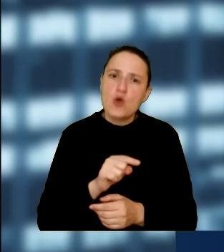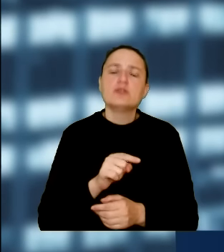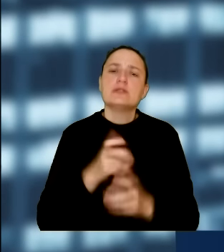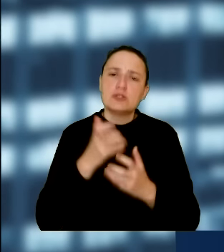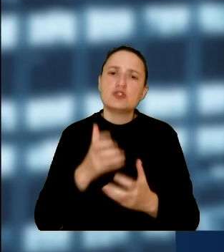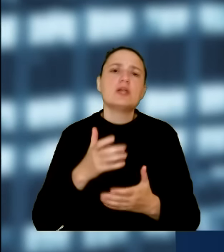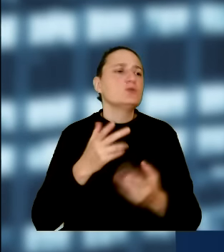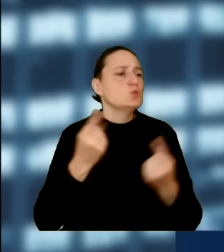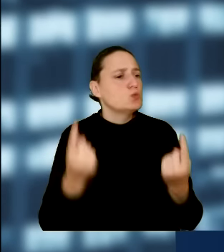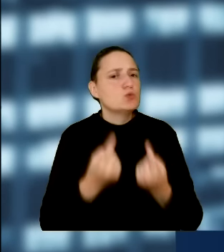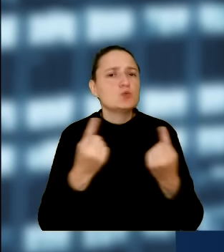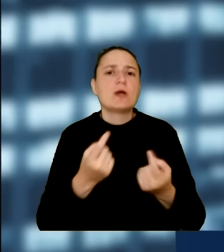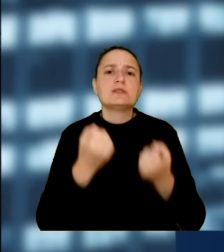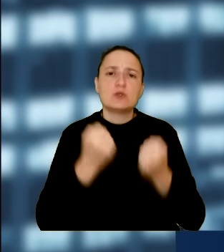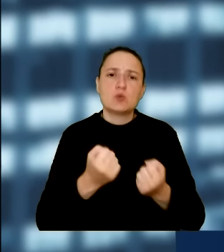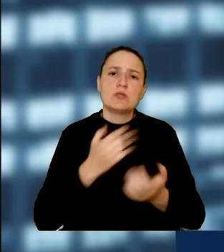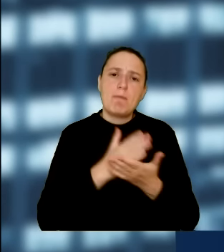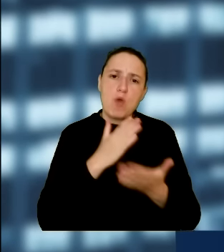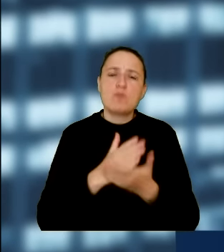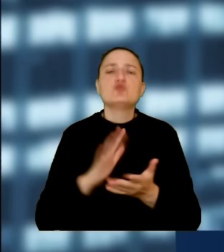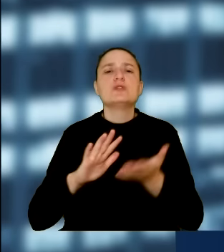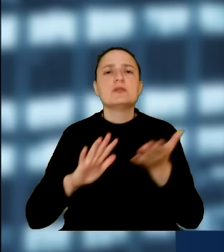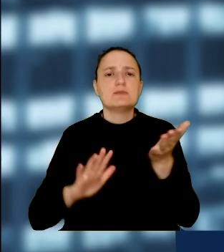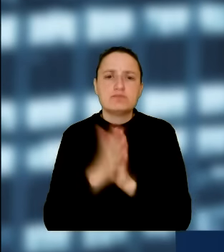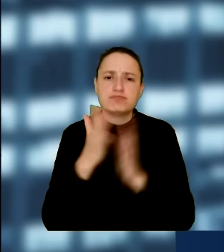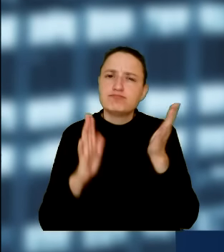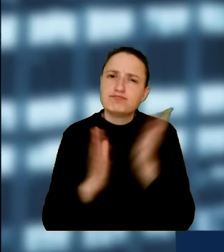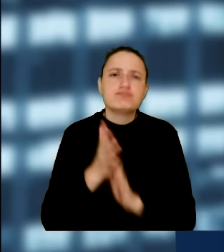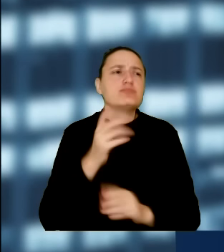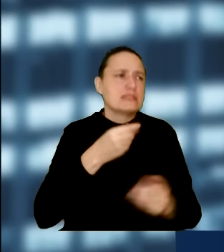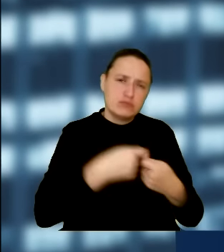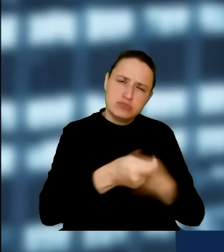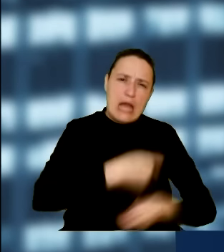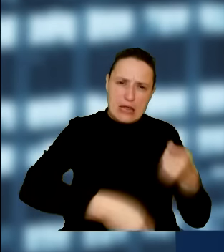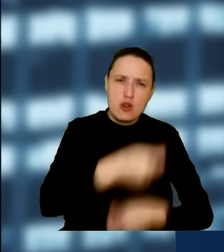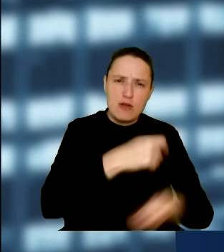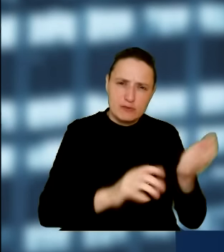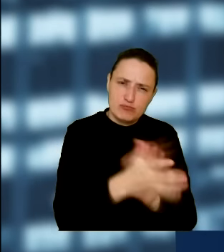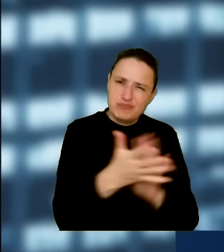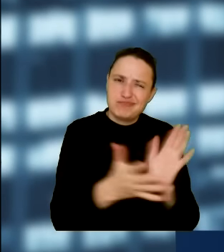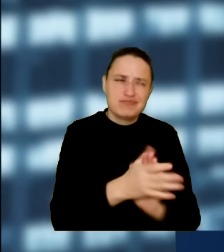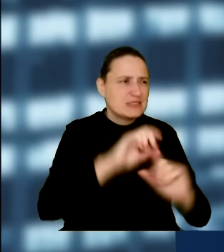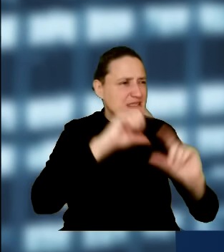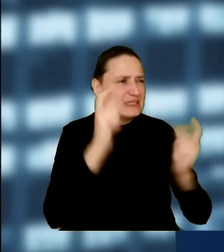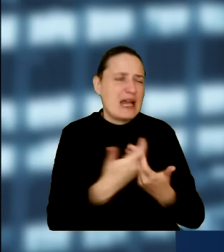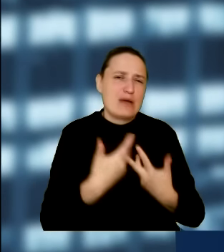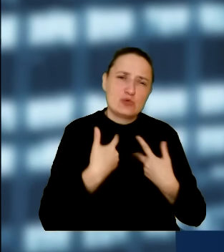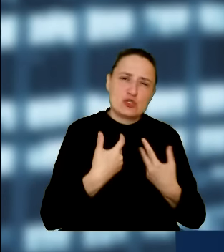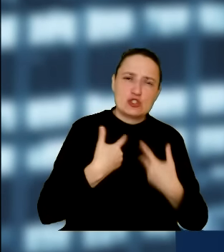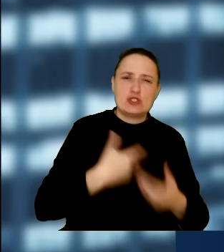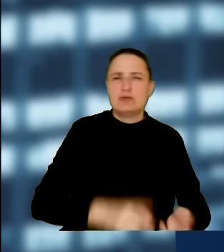trudnej sytuacji tym pogorzelcom, tym kupcom, których dorobek życia poszedł z